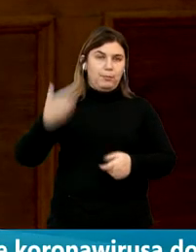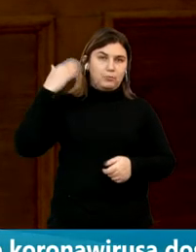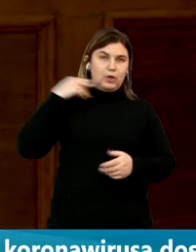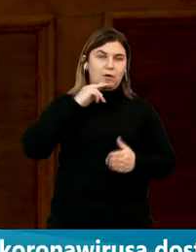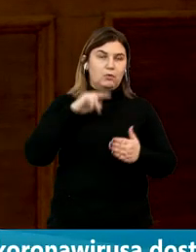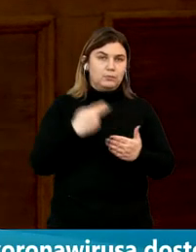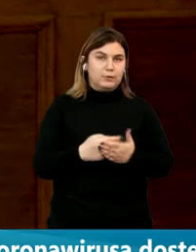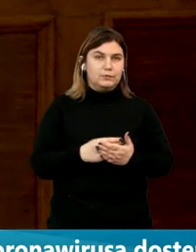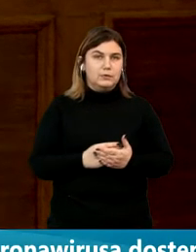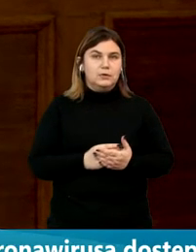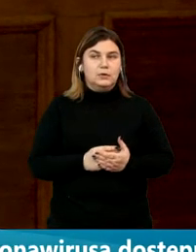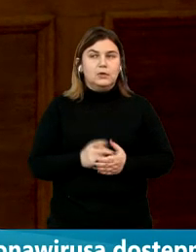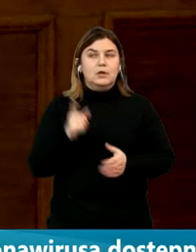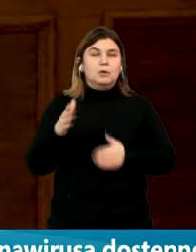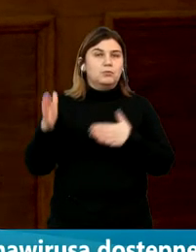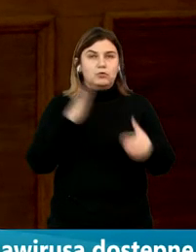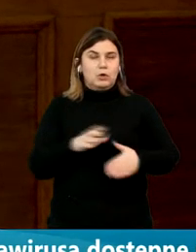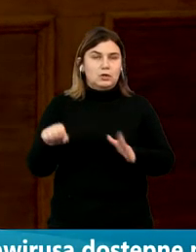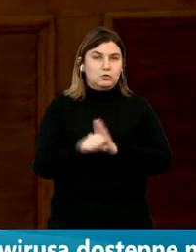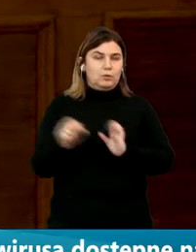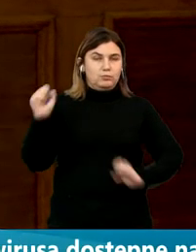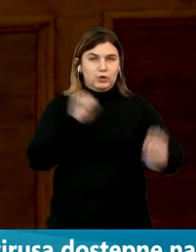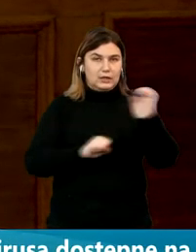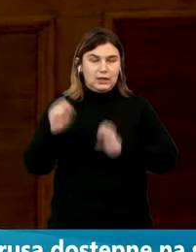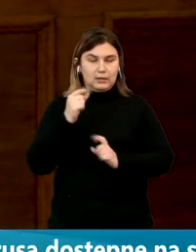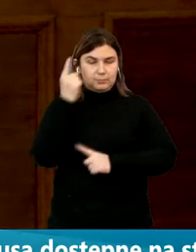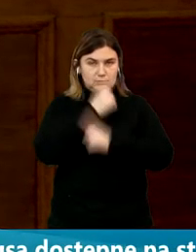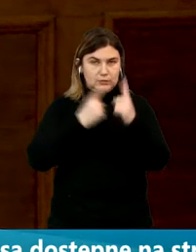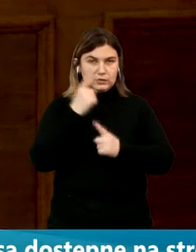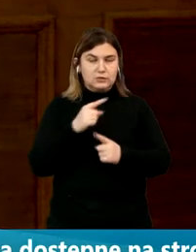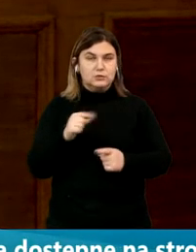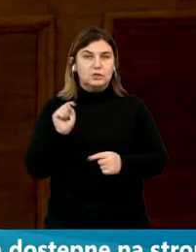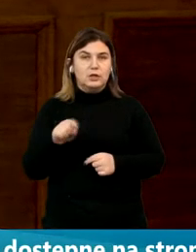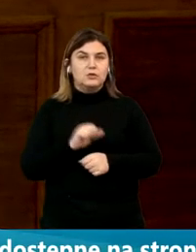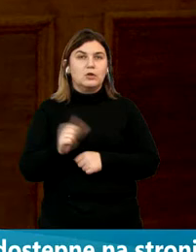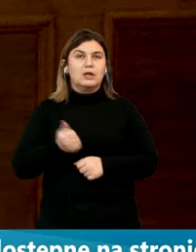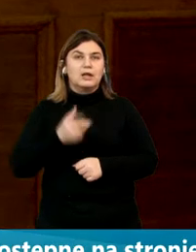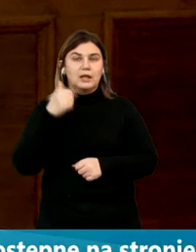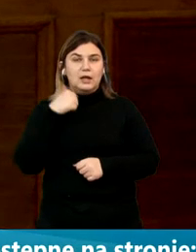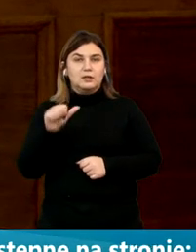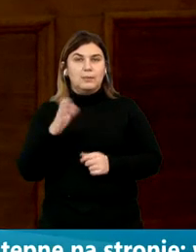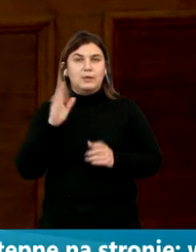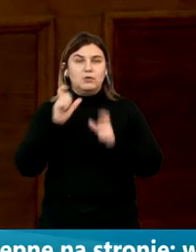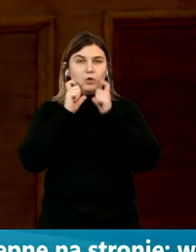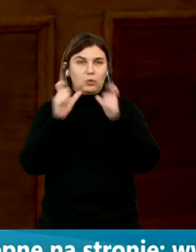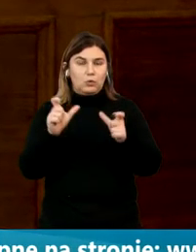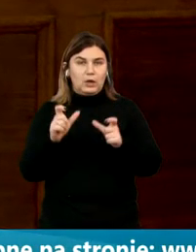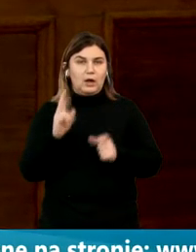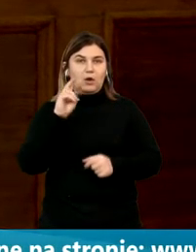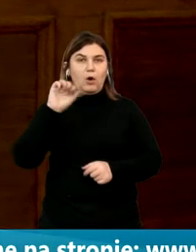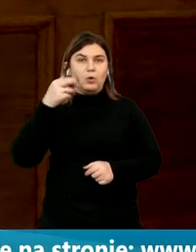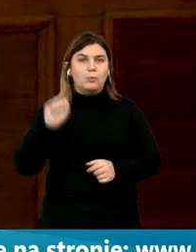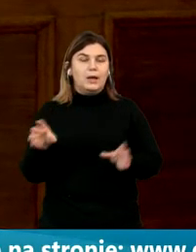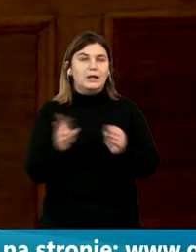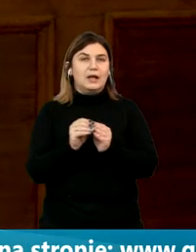odpowiedzią. Szykujemy się do tego przetargu. Myślę, że to jest kwestia paru tygodni, gdy zostanie ogłoszony. Kolumba razem z ulicą